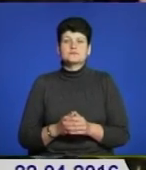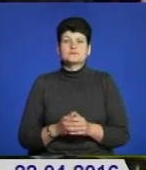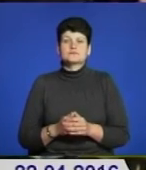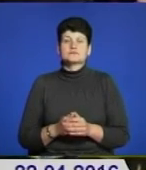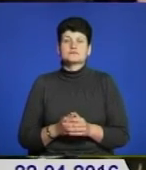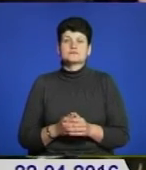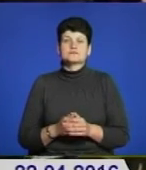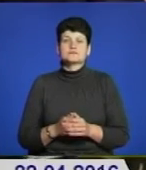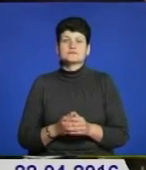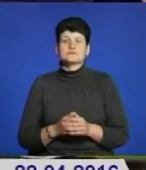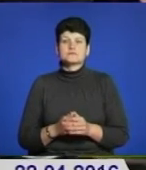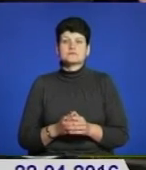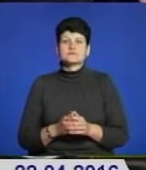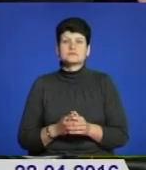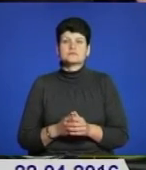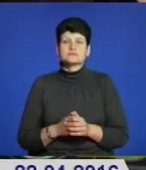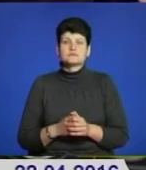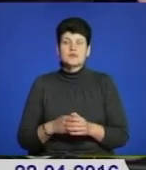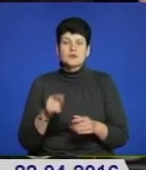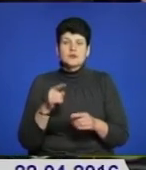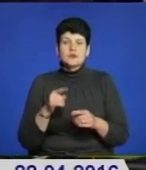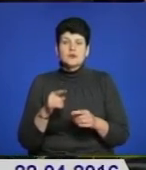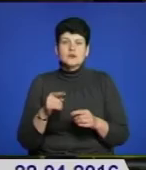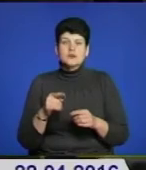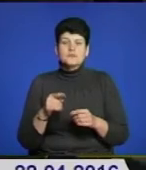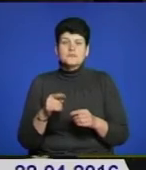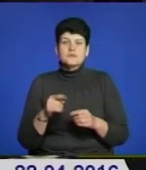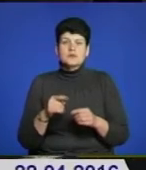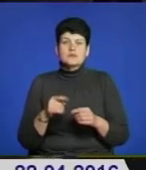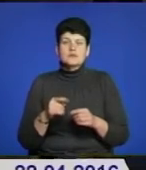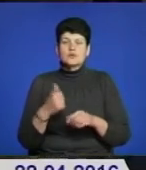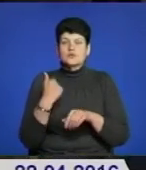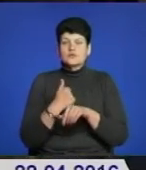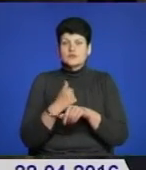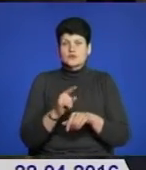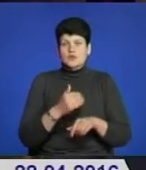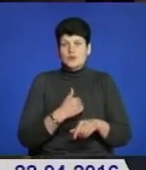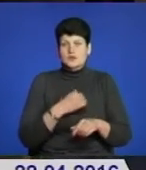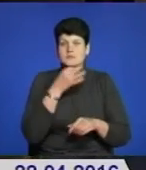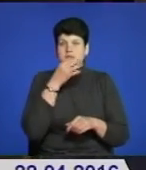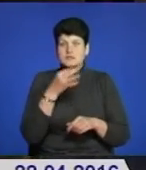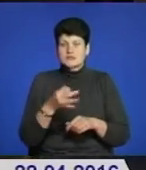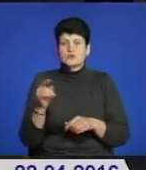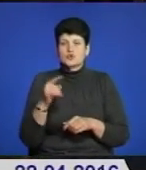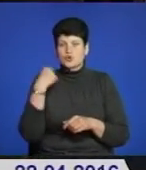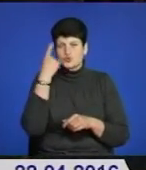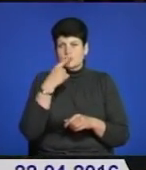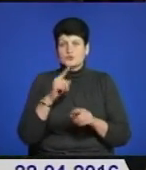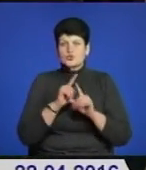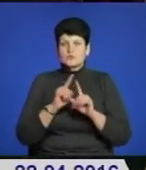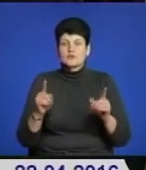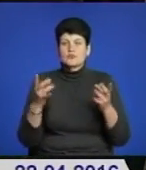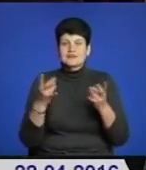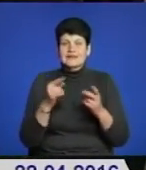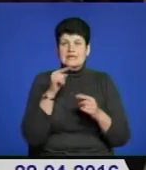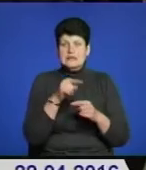родини повинні і можуть жити нормально, так як всі інші. Головне, що я хотіла би сказати, що особи з особливими потребами